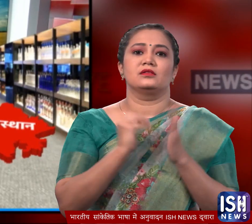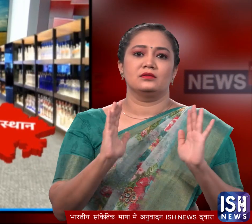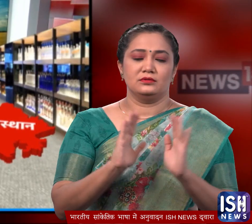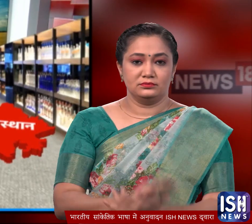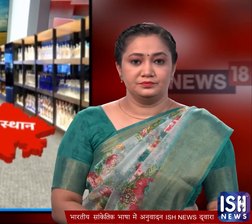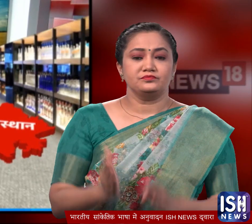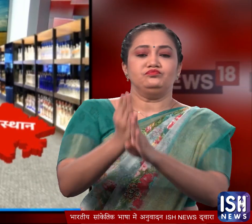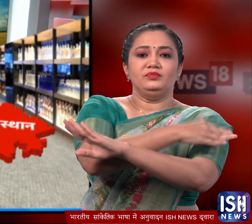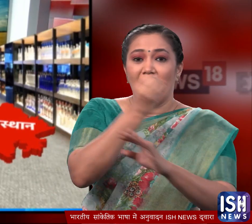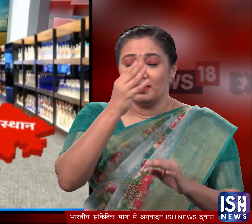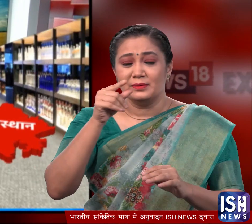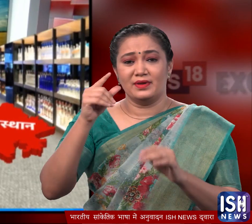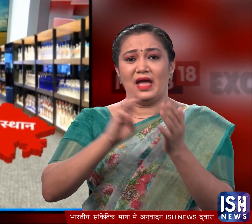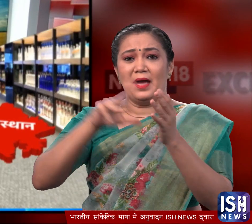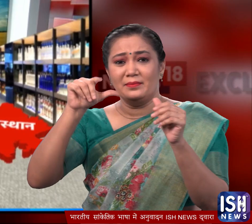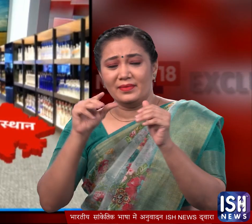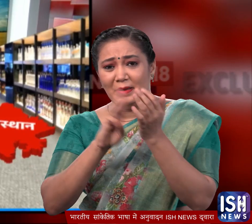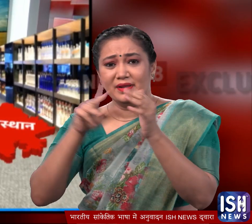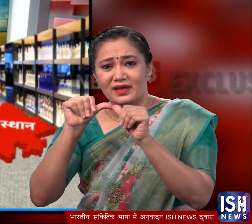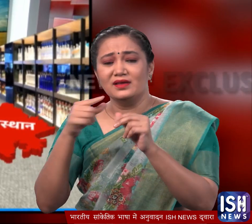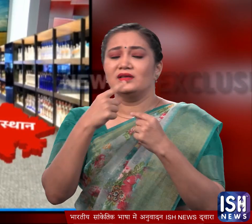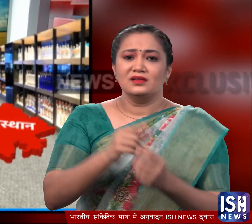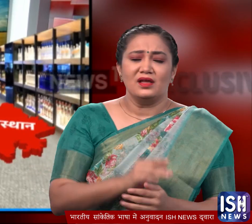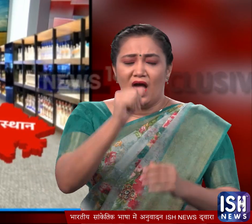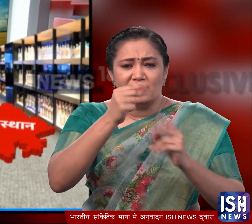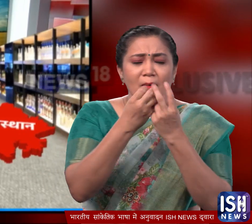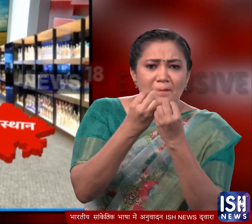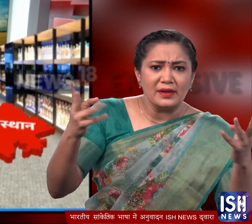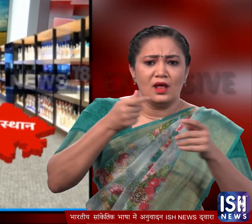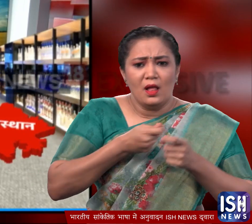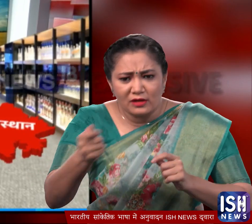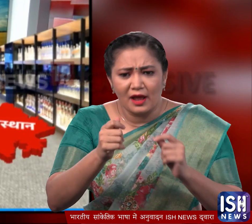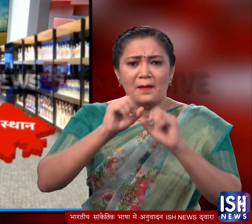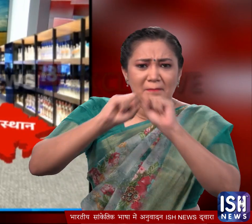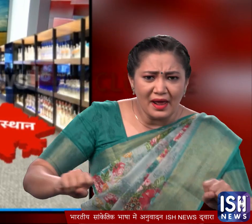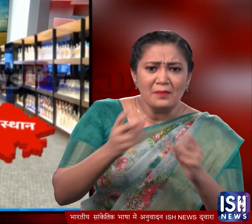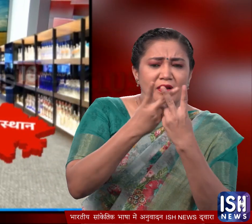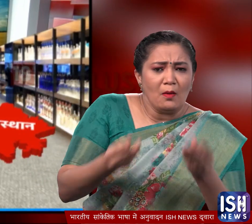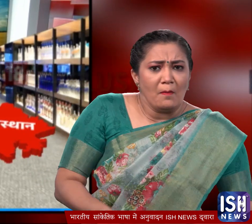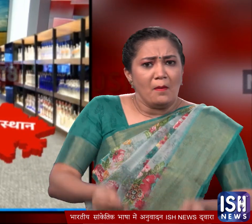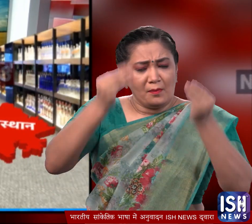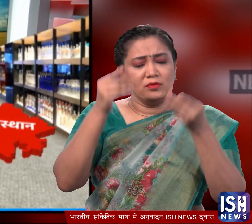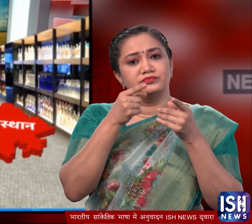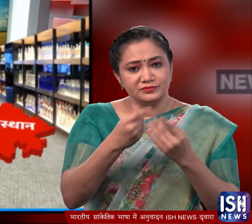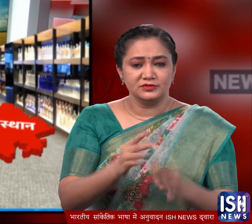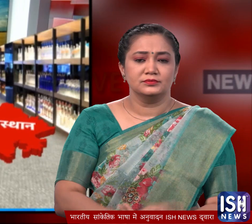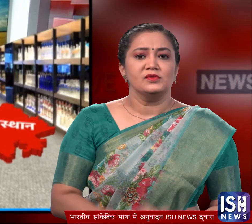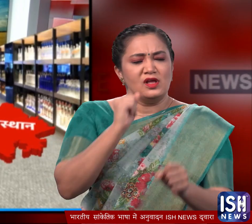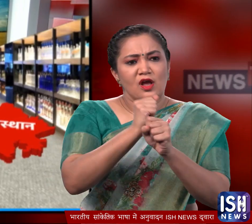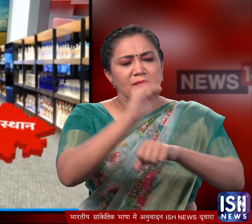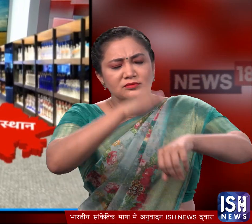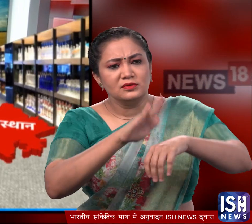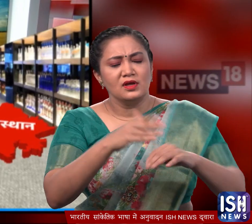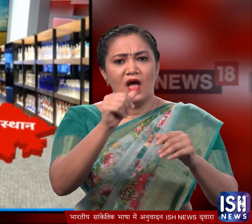बिक्री की जाएगी। इससे पहले बीजेपी विधायक मदन दिलावर ने शराब पीने से राज्य में हो रहे हादसों और अपराध के बढ़ने का मुद्दा उठाया था